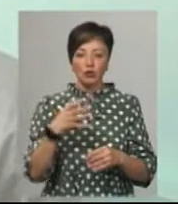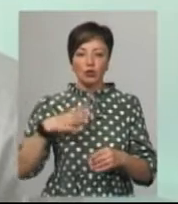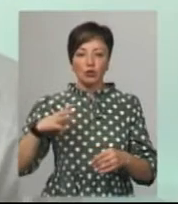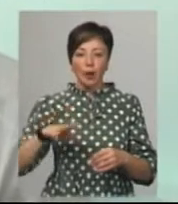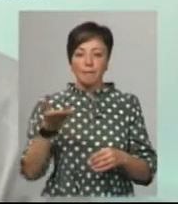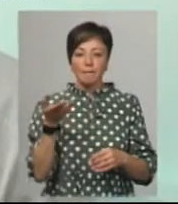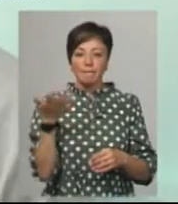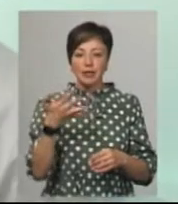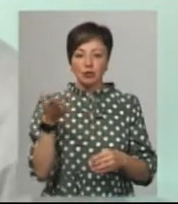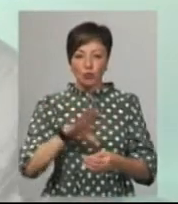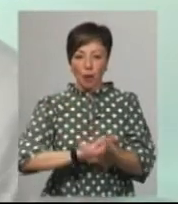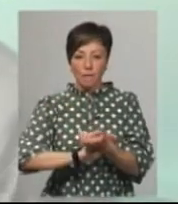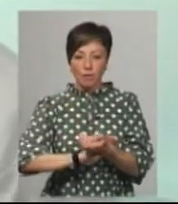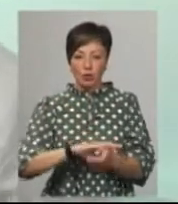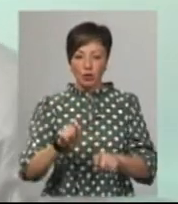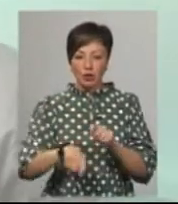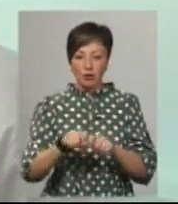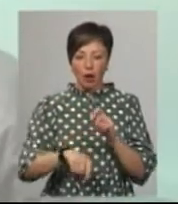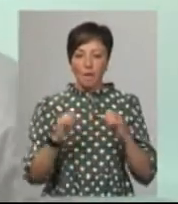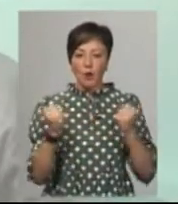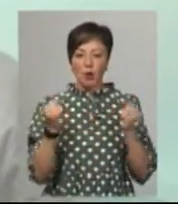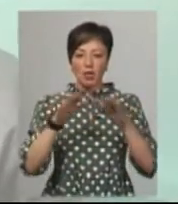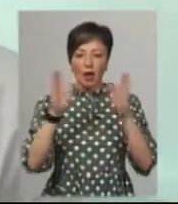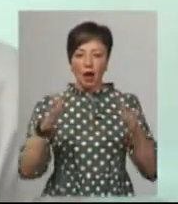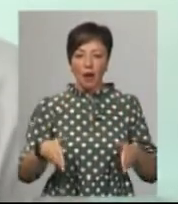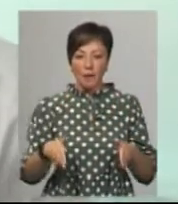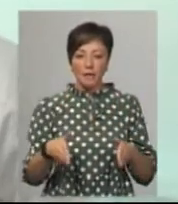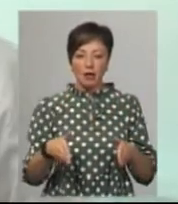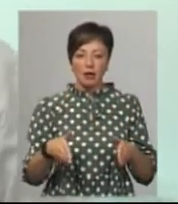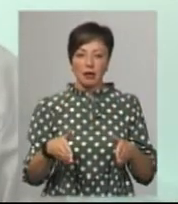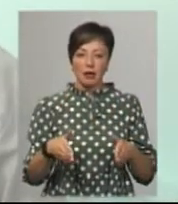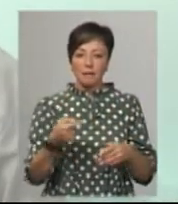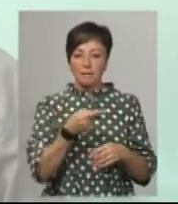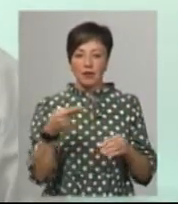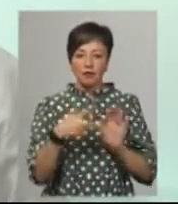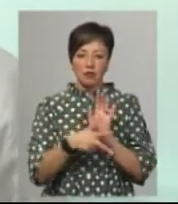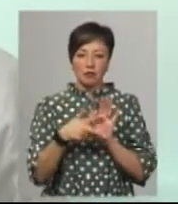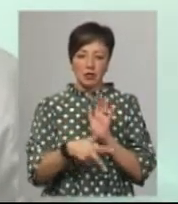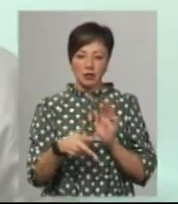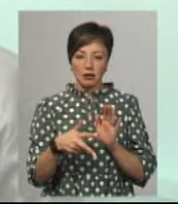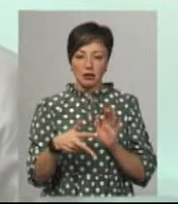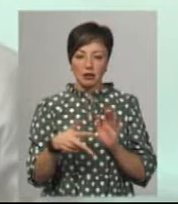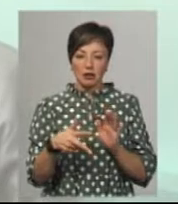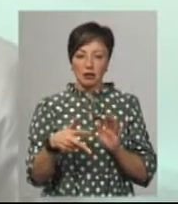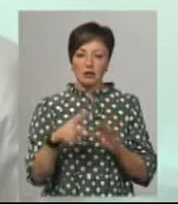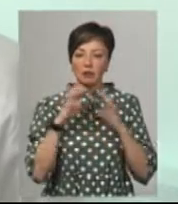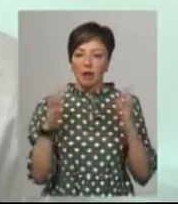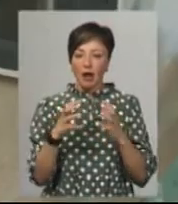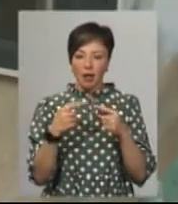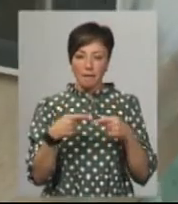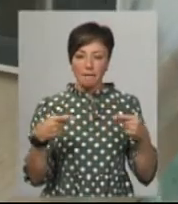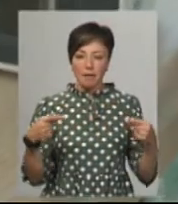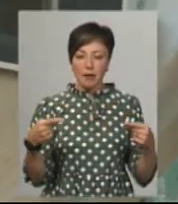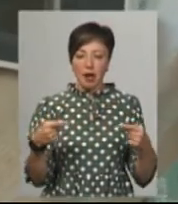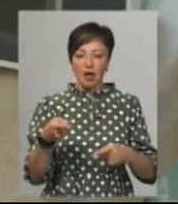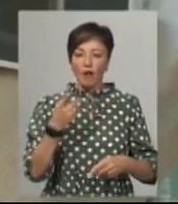50 пульсоксиметрів і морозильна камера, яка низькотемпературна, до мінус 80 градусів для зберігання препаратів крові.